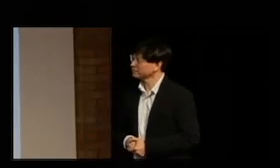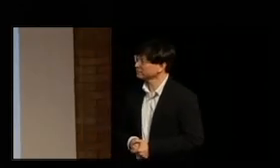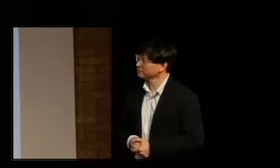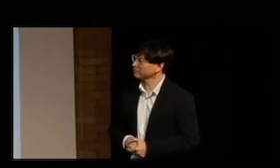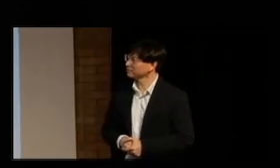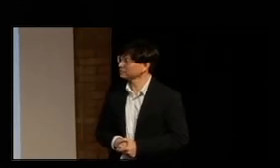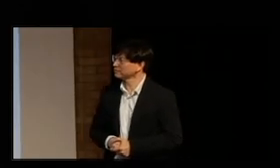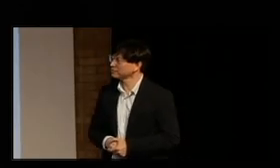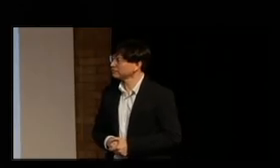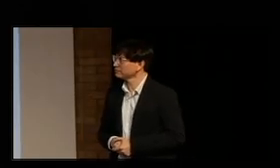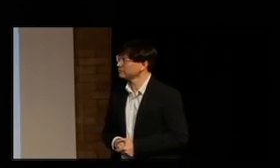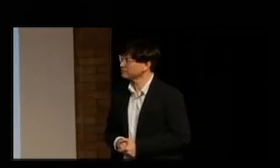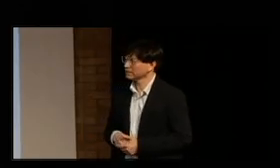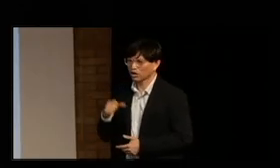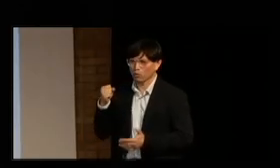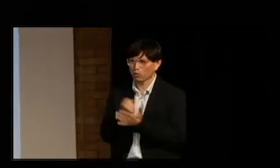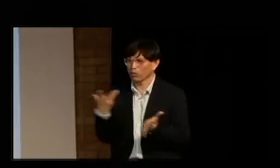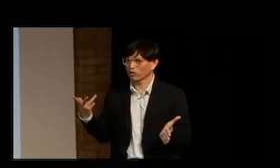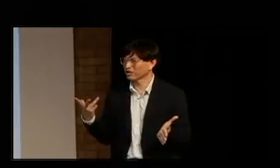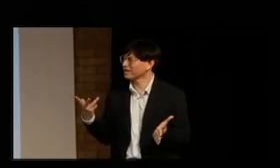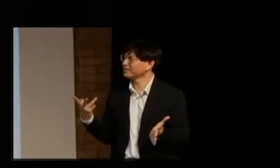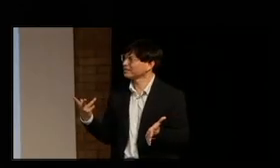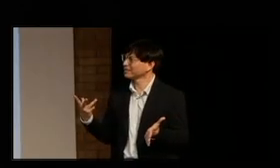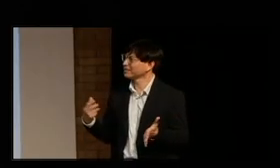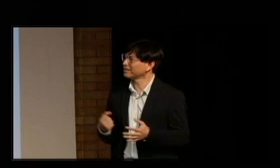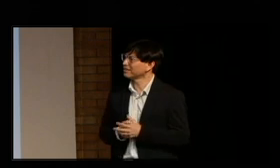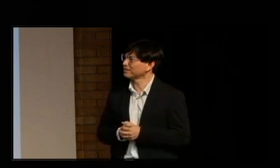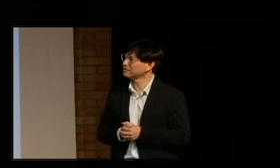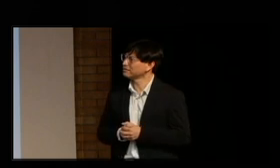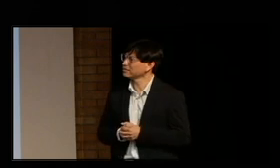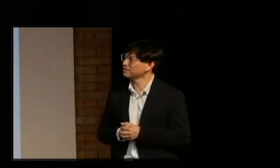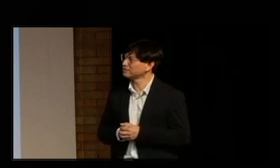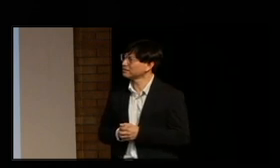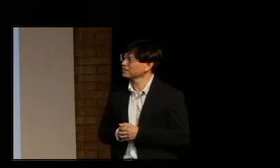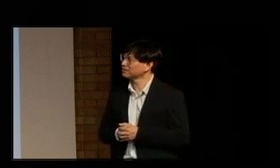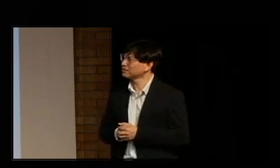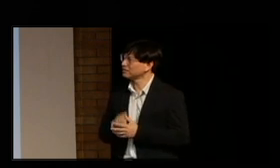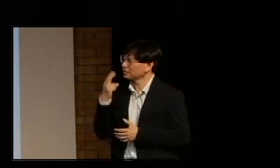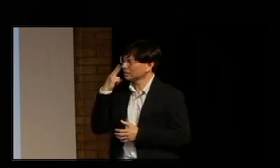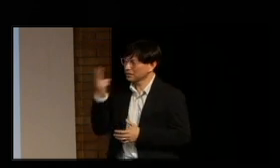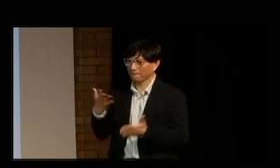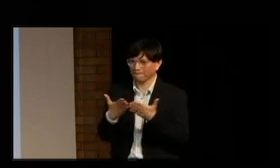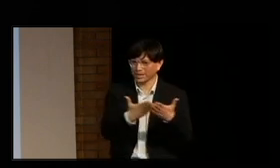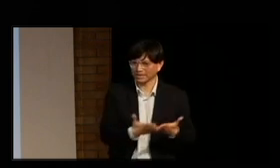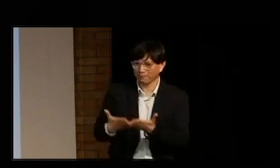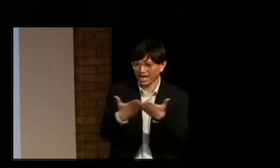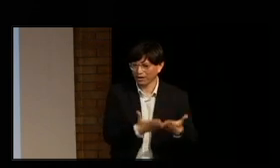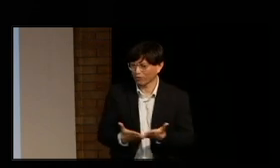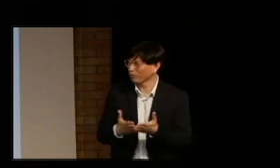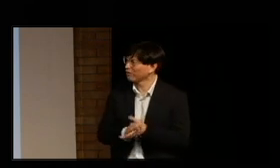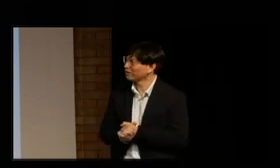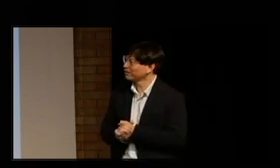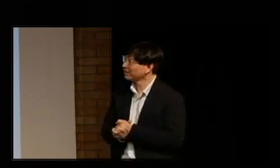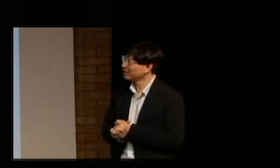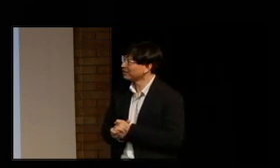una cosa molto importante Ho letto questo Merum e è